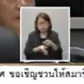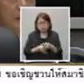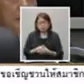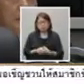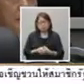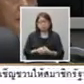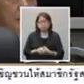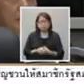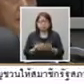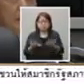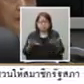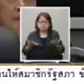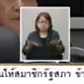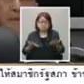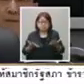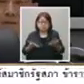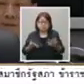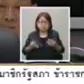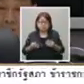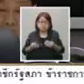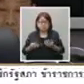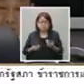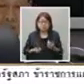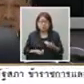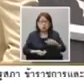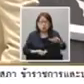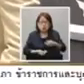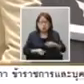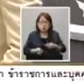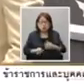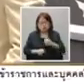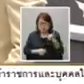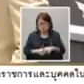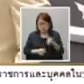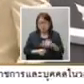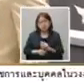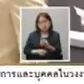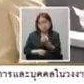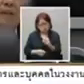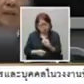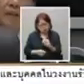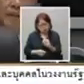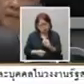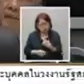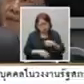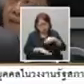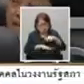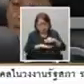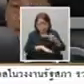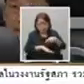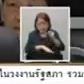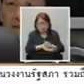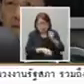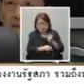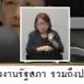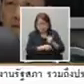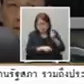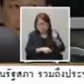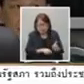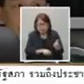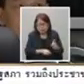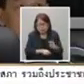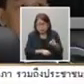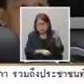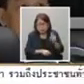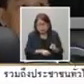ท่านไม่มีข้อต่อรองครับท่านถอนคำพูดนี้ก่อนที่ดูถูกประธานว่าทำหน้าที่เป็นไหม ท่านทำหน้าที่เป็นไหมผมถอ